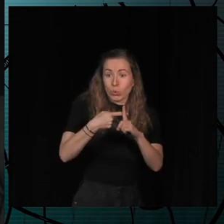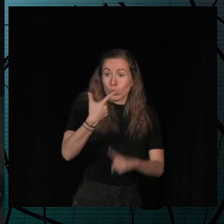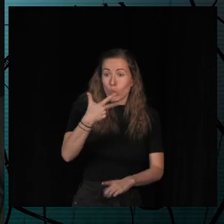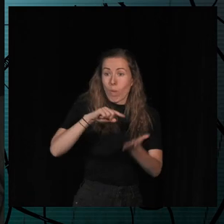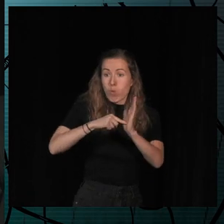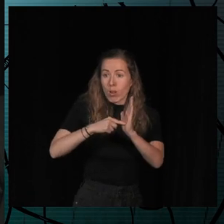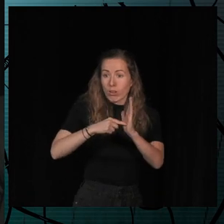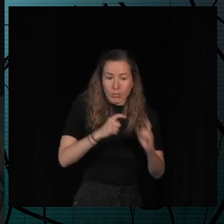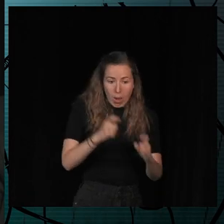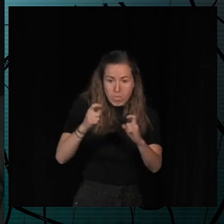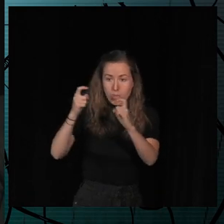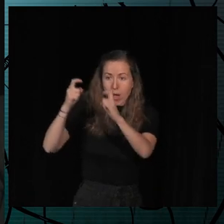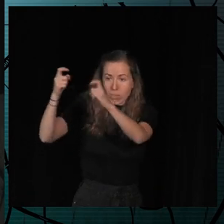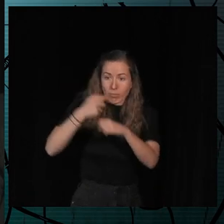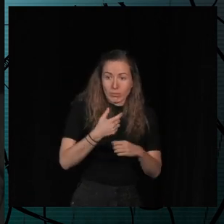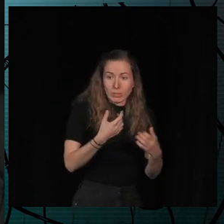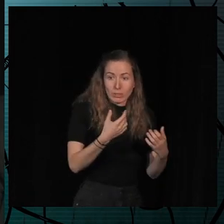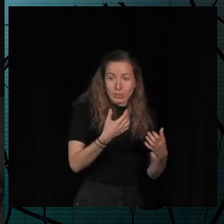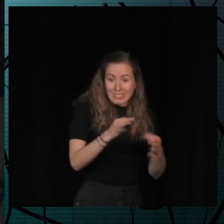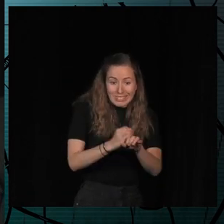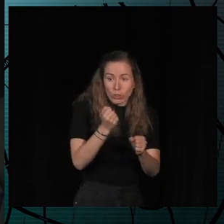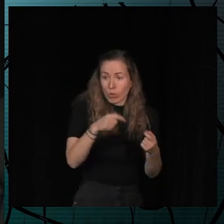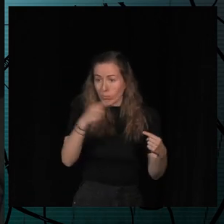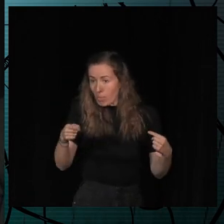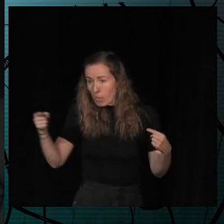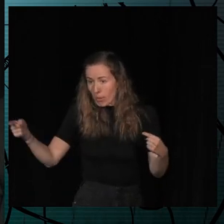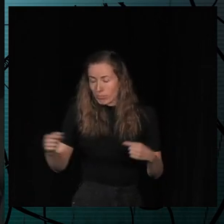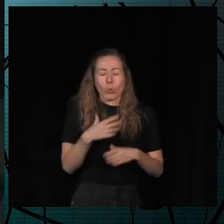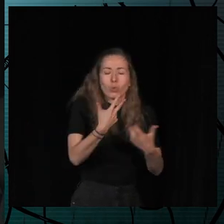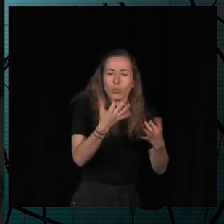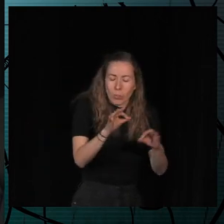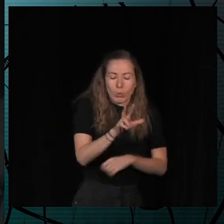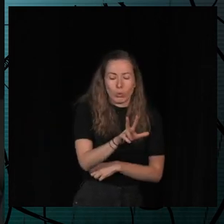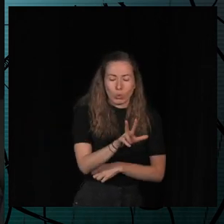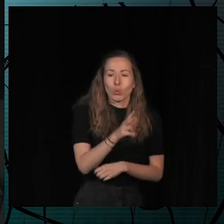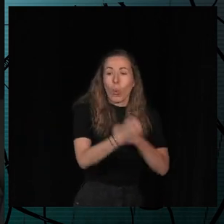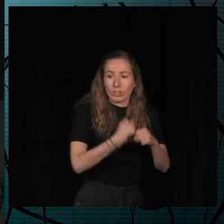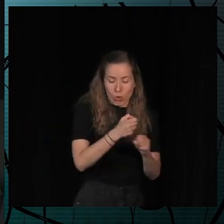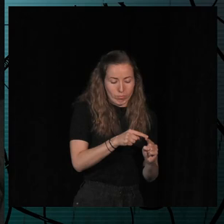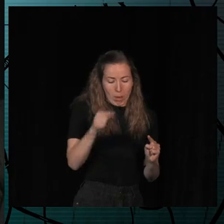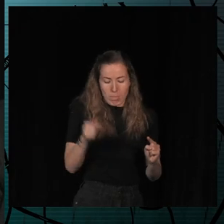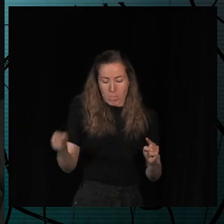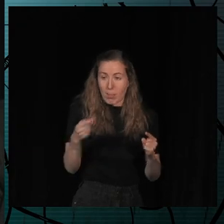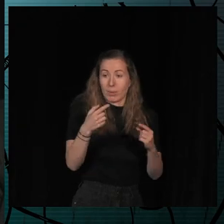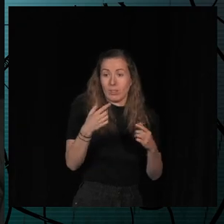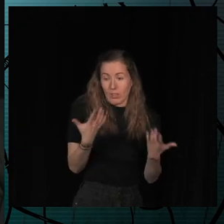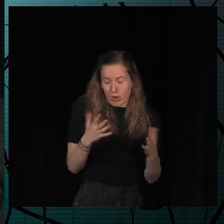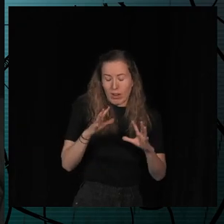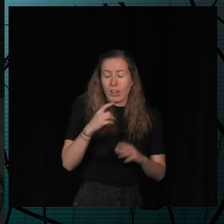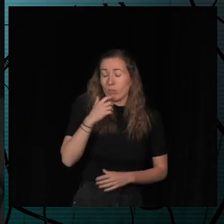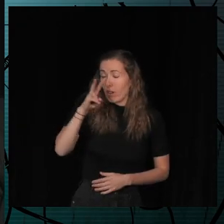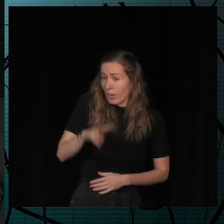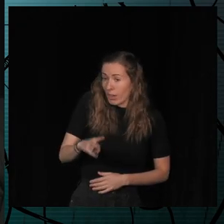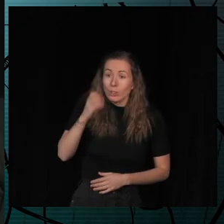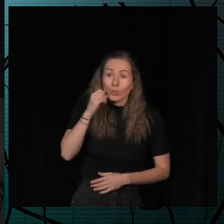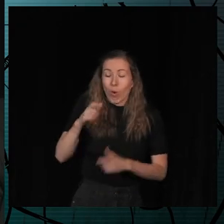éditeurs de test parce que ça oblige à réétalonner vous comprenez revoir la la population parente comme on dit parce que il faut